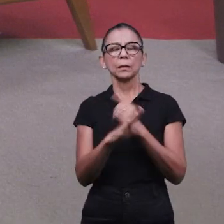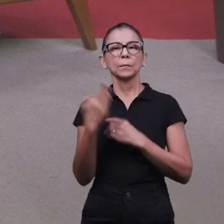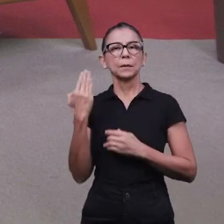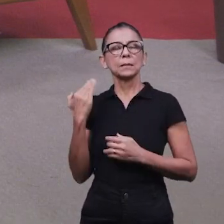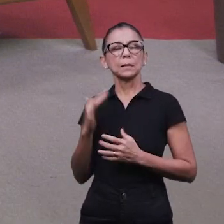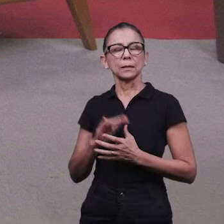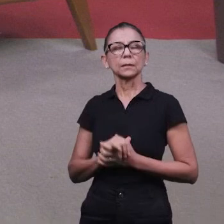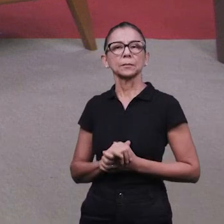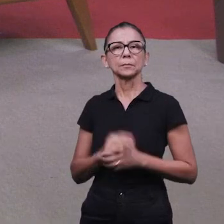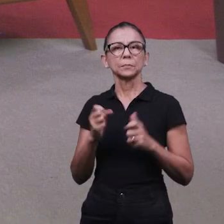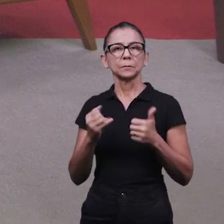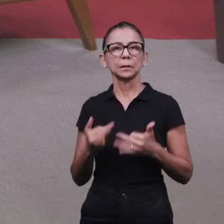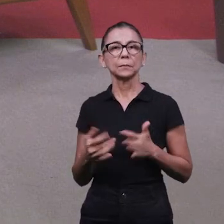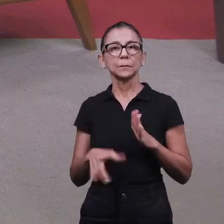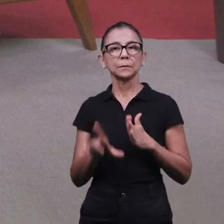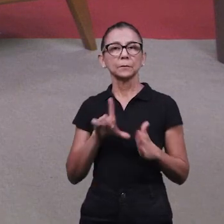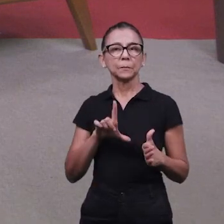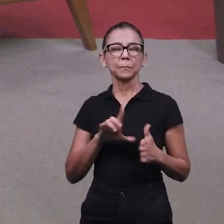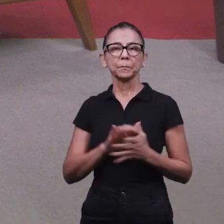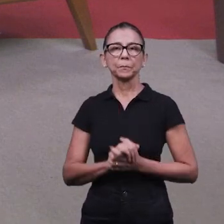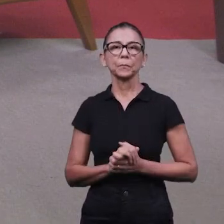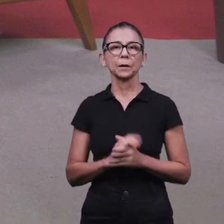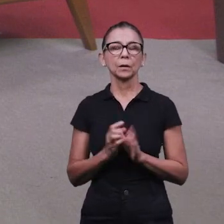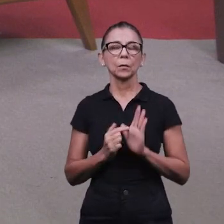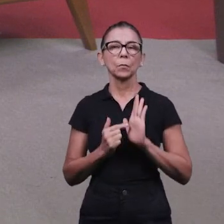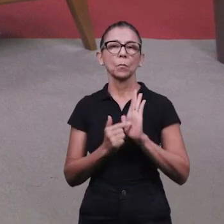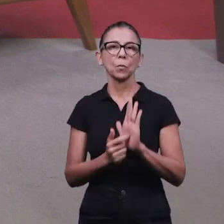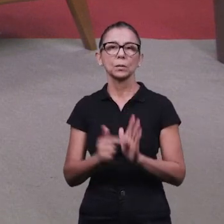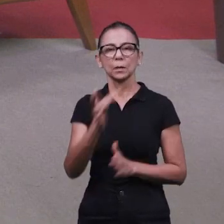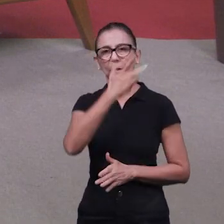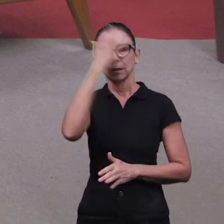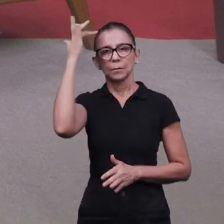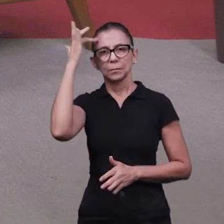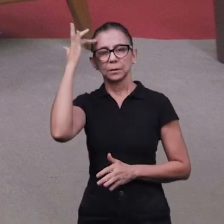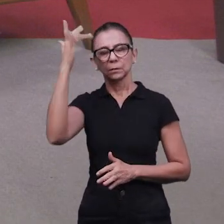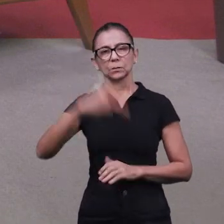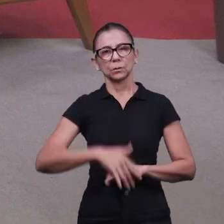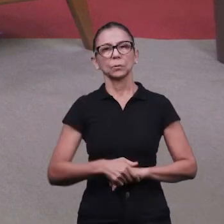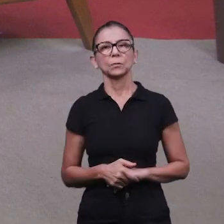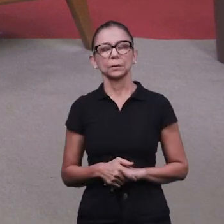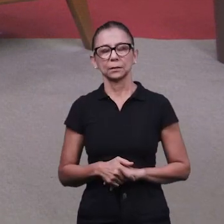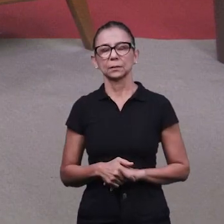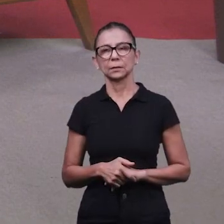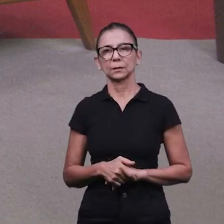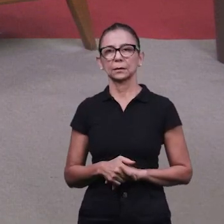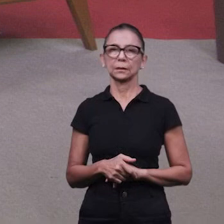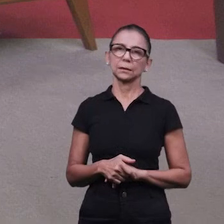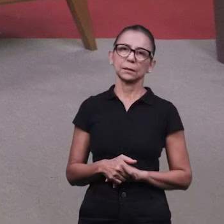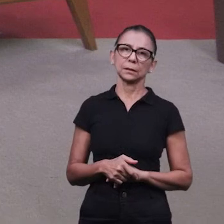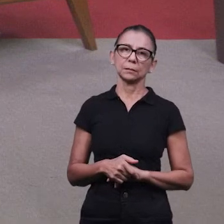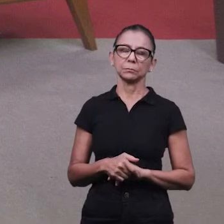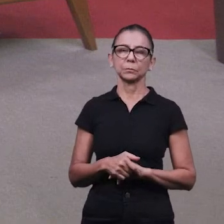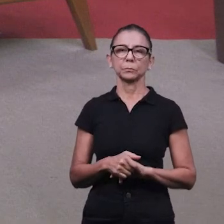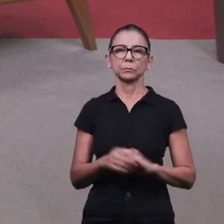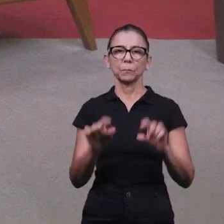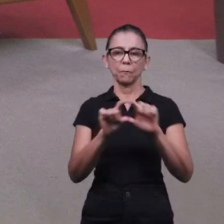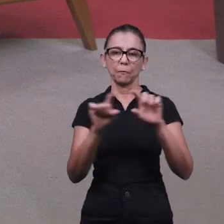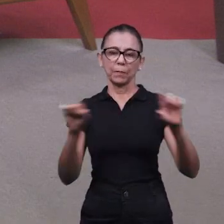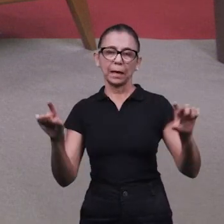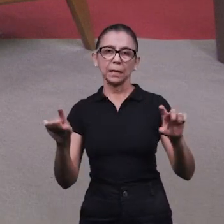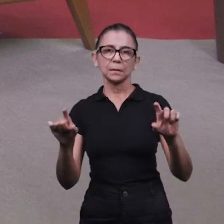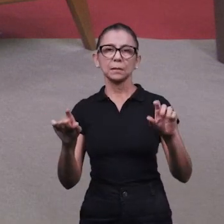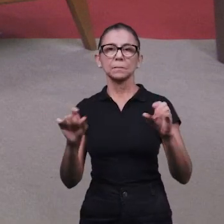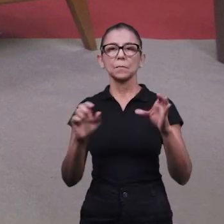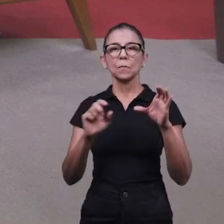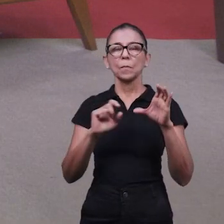biblique dominicale. Mais avant, nous allons porter ici à vous les participations des frères et sœurs qui nous ont envoyé, soit par